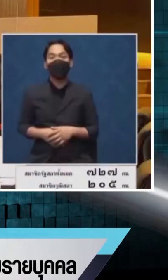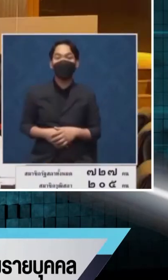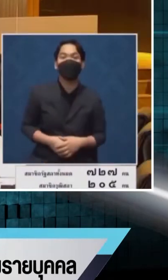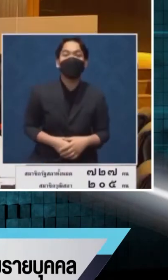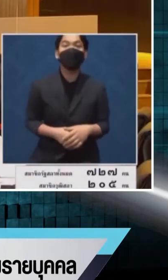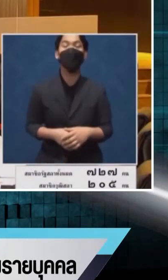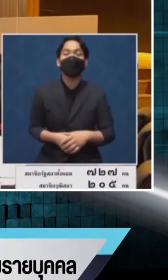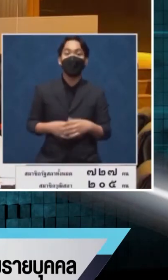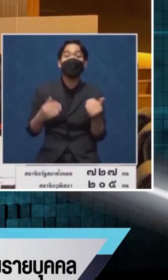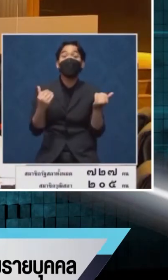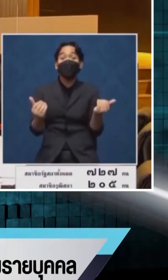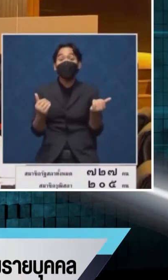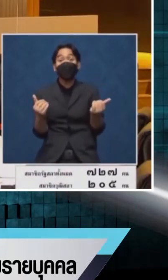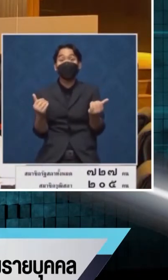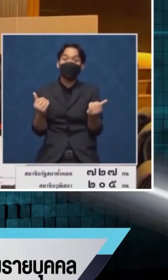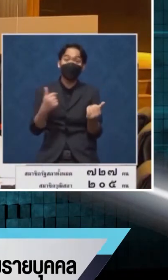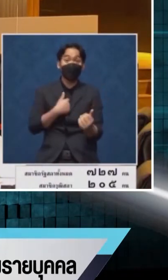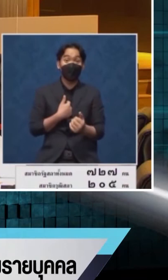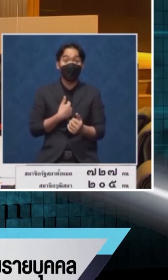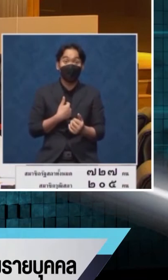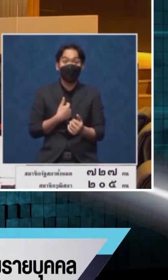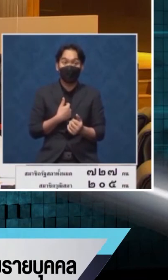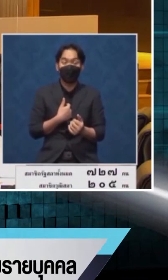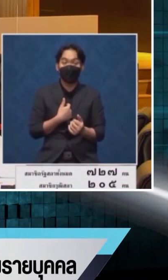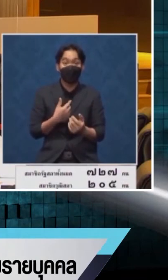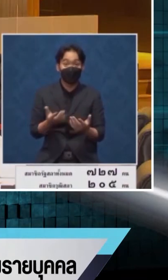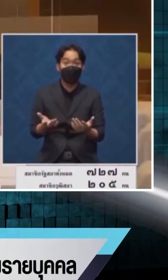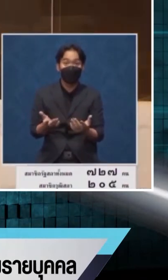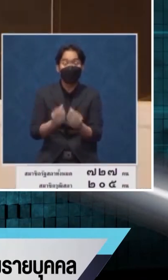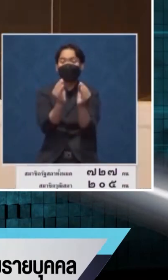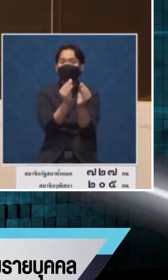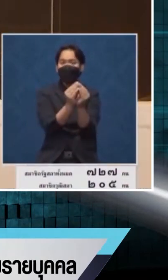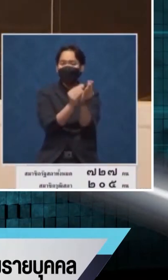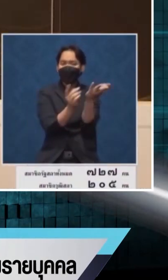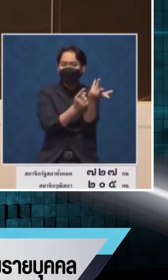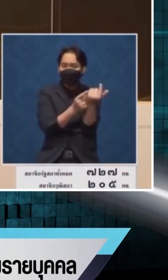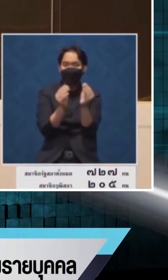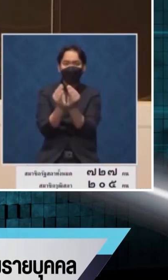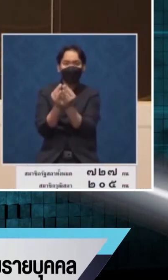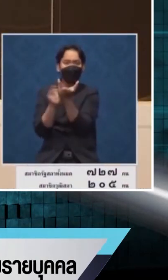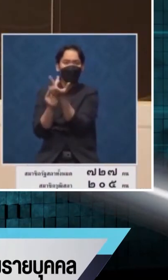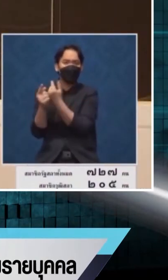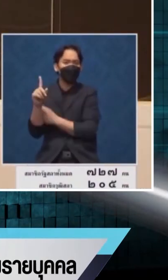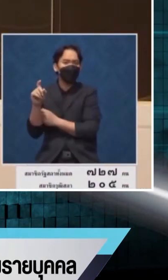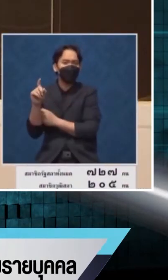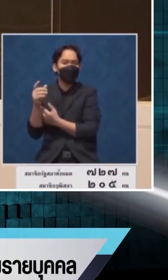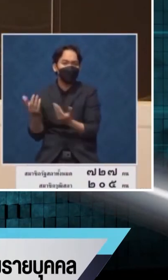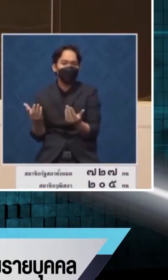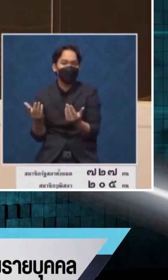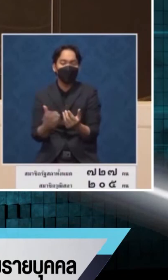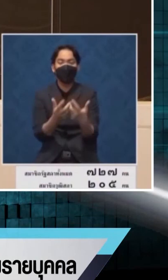ประชุมองค์ประชุมมีการขานกันแล้วนะว่าได้367ครบองค์แล้วก็ต้องเตรียมจะลง